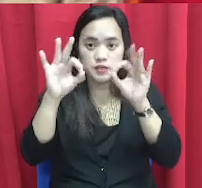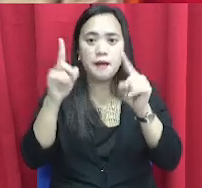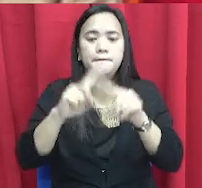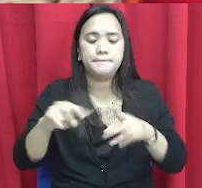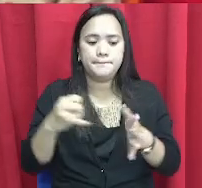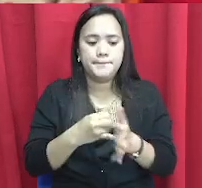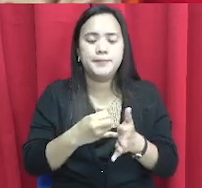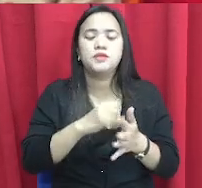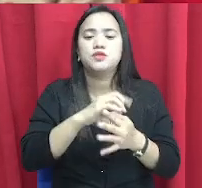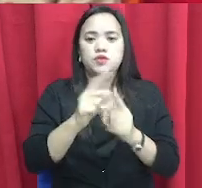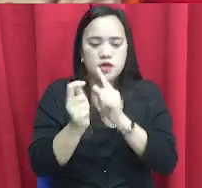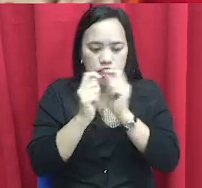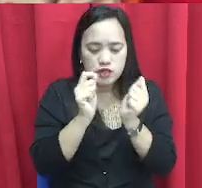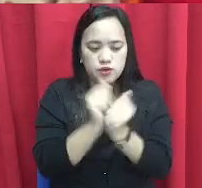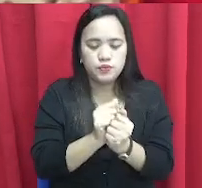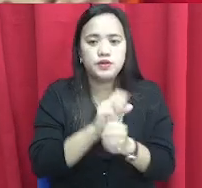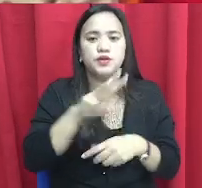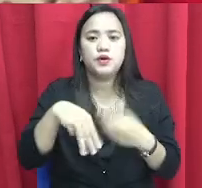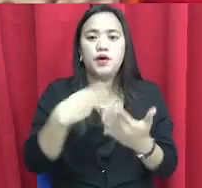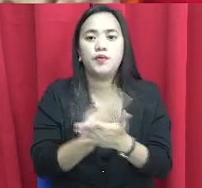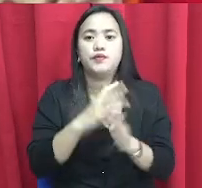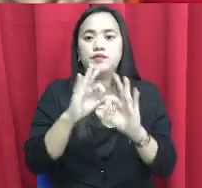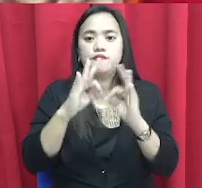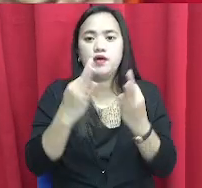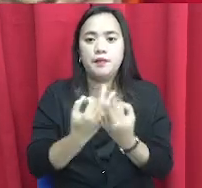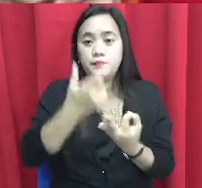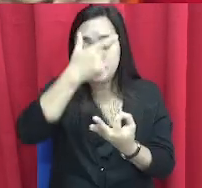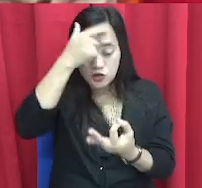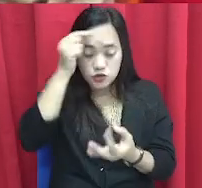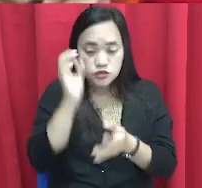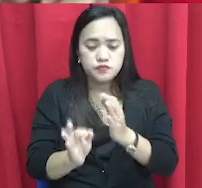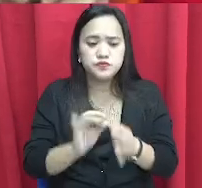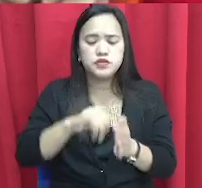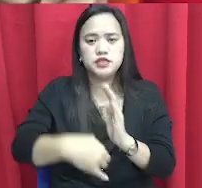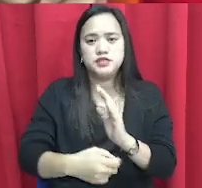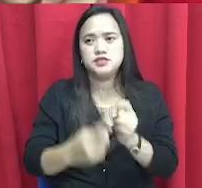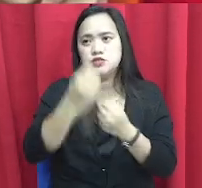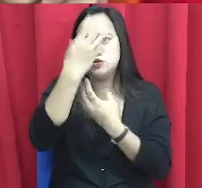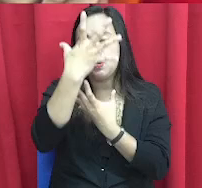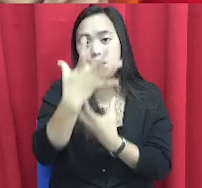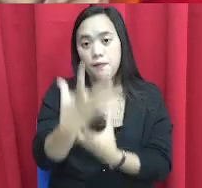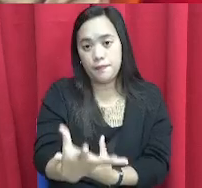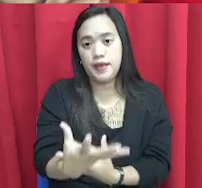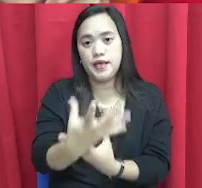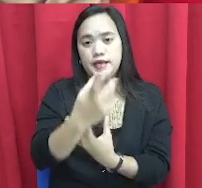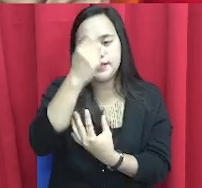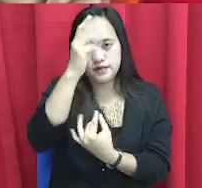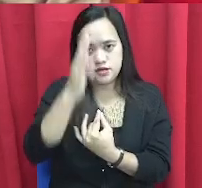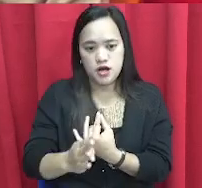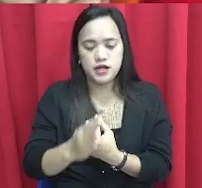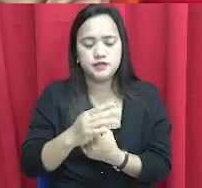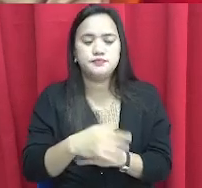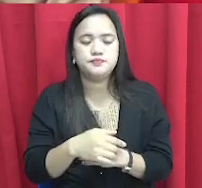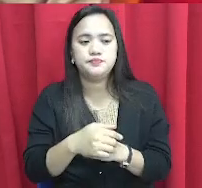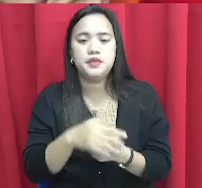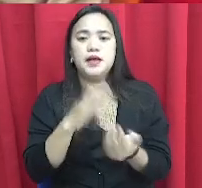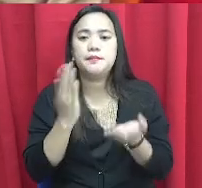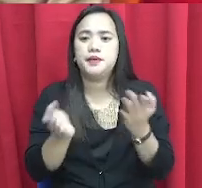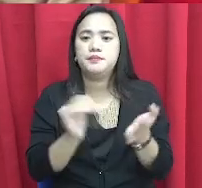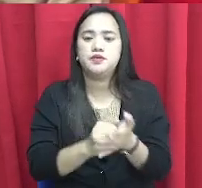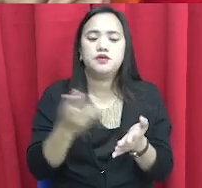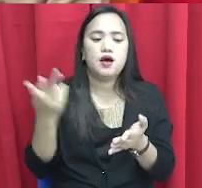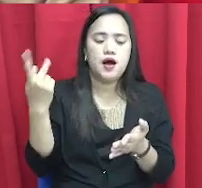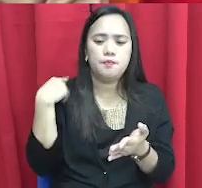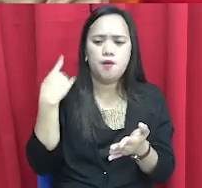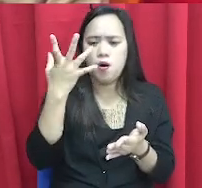kapatid maging Yung kanyang anak mga kapatid sa iyong pagsunod bilang isang tatay Tandaan mo maaring hindi mo alam kung bakit pinagagawa